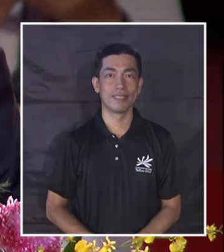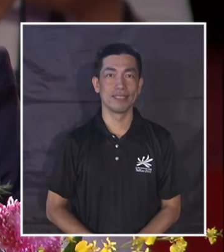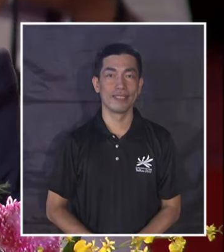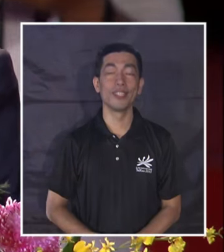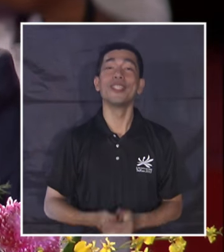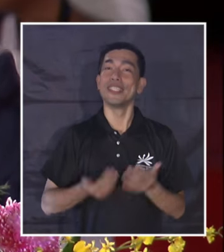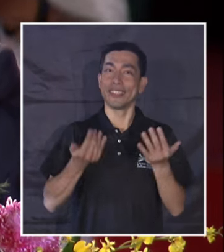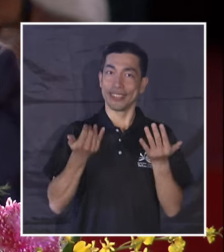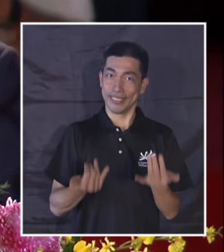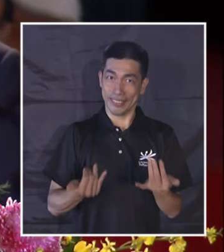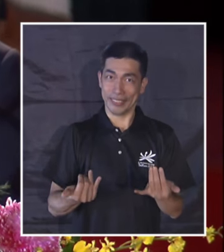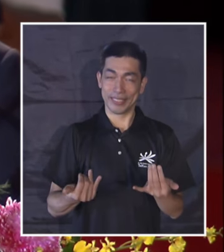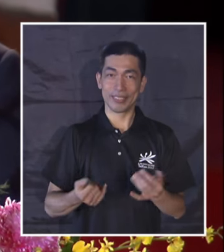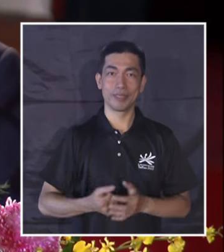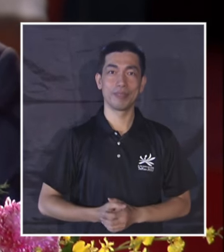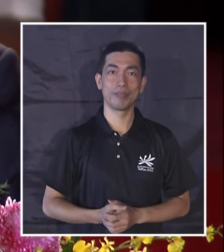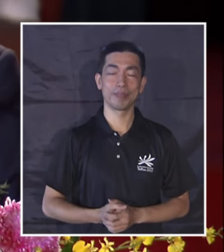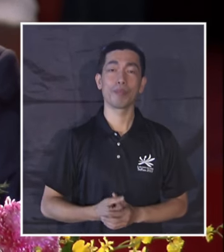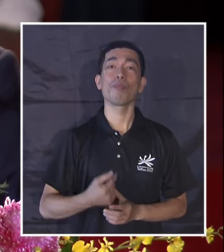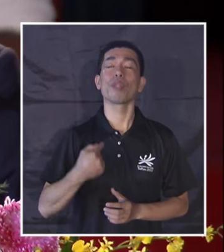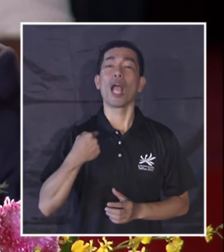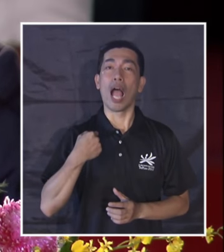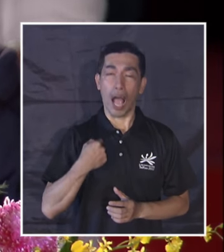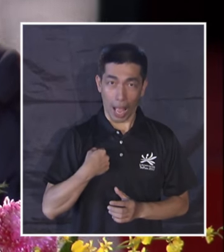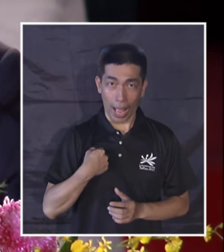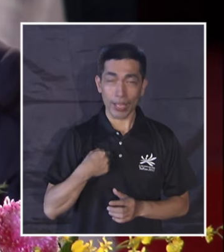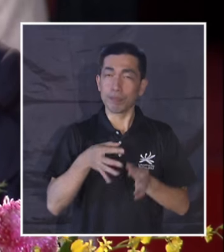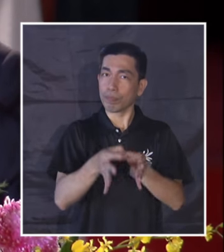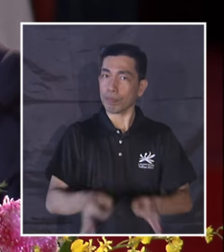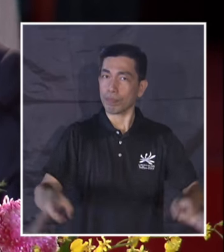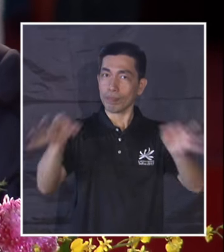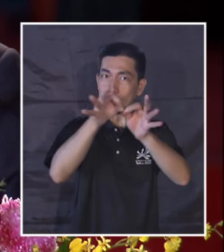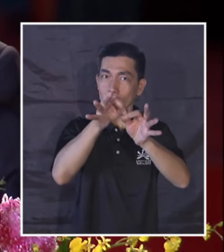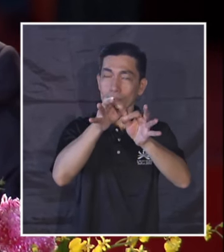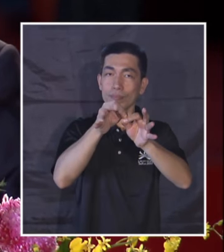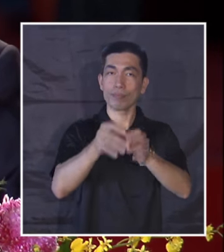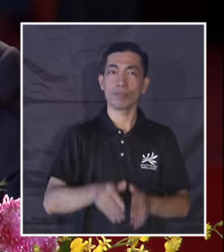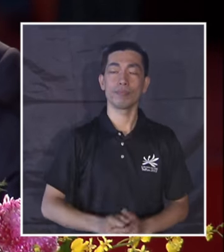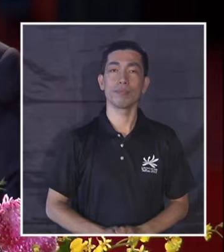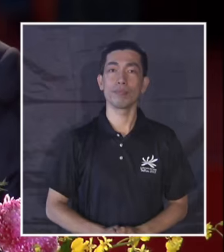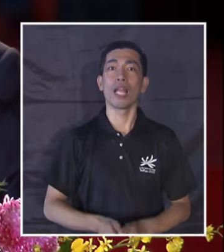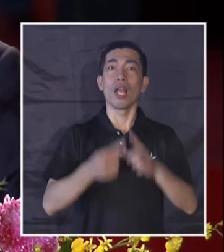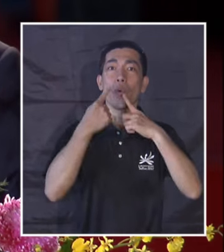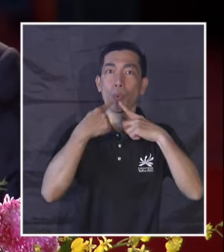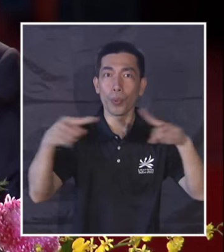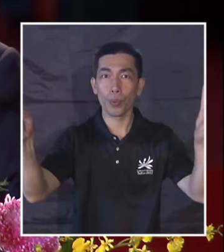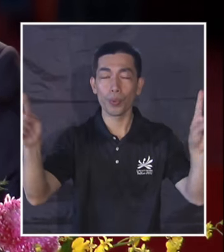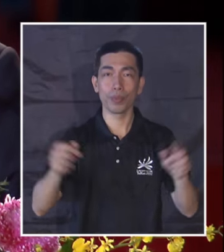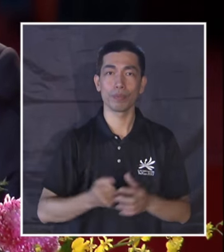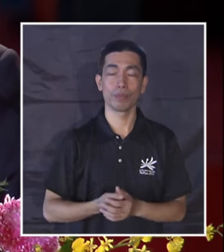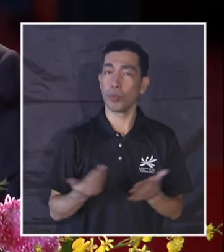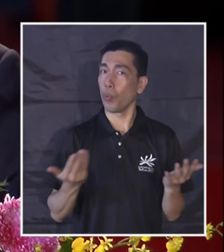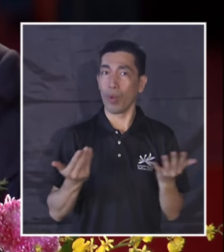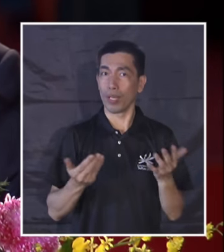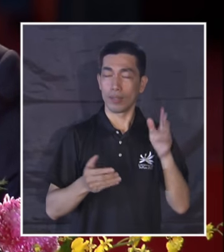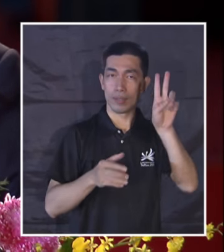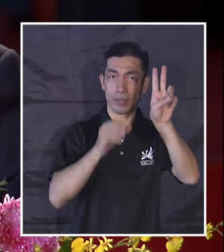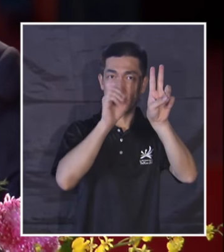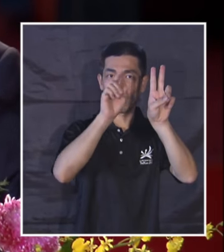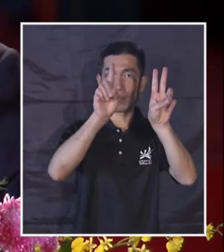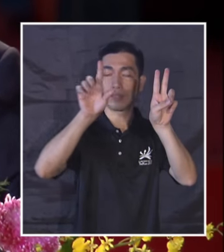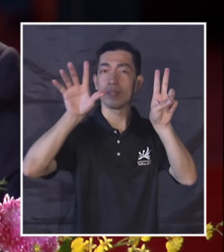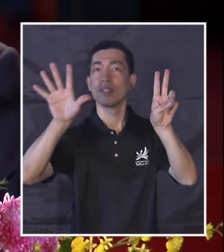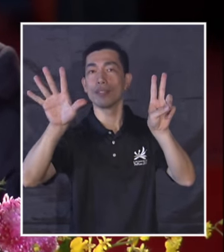今天我要正式宣布2015年桃园亚太听障运动